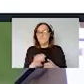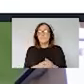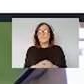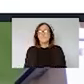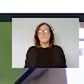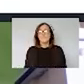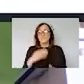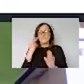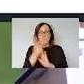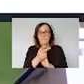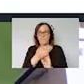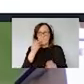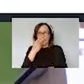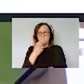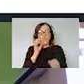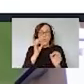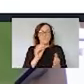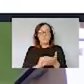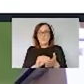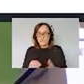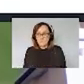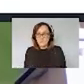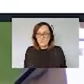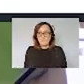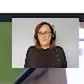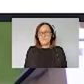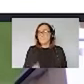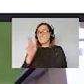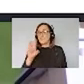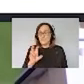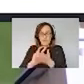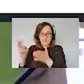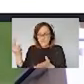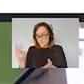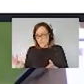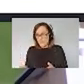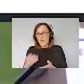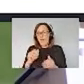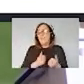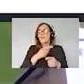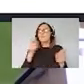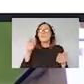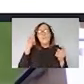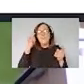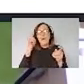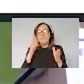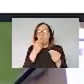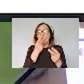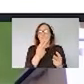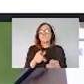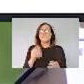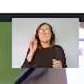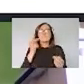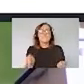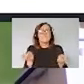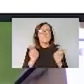nie ma kamerki, nie widzę, aha, ale słyszę, pisze Pani Dorota, dobrze, bo ja tutaj czytam cały czas w obawie, że Państwo nie widzą. Drodzy Państwo, włączyłam Skype'a ze względu